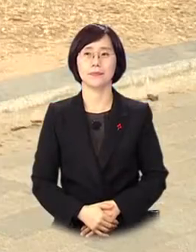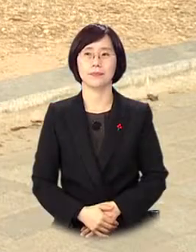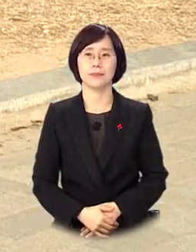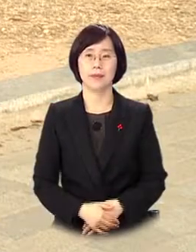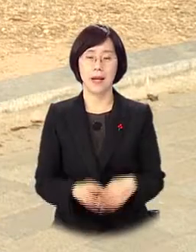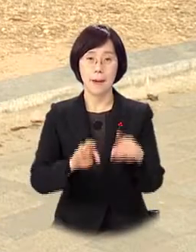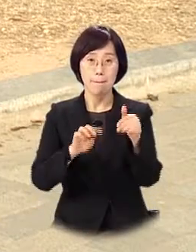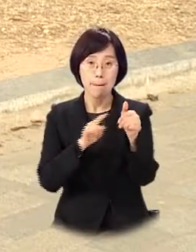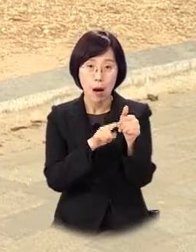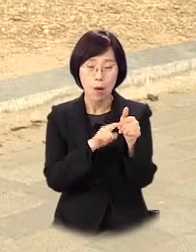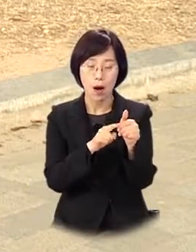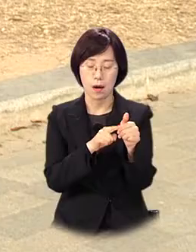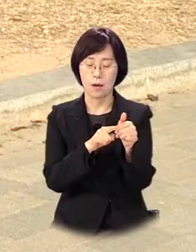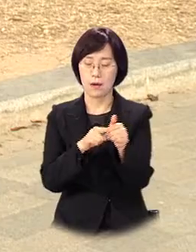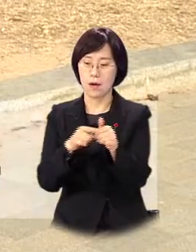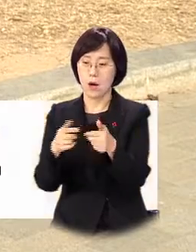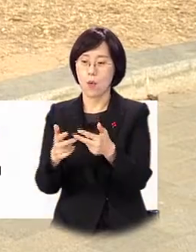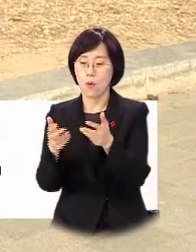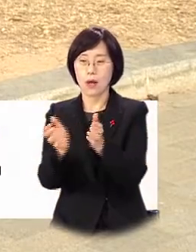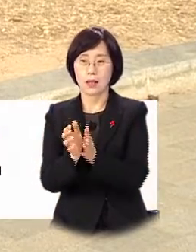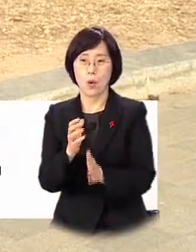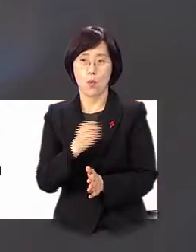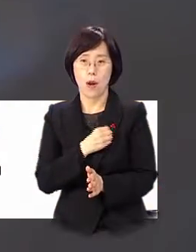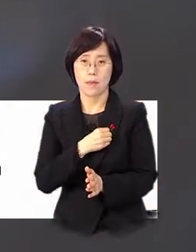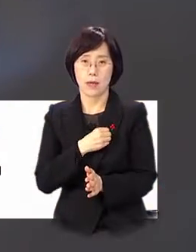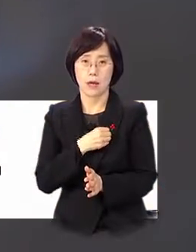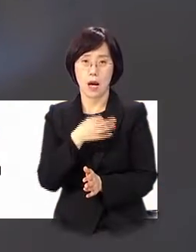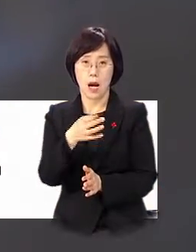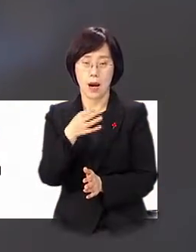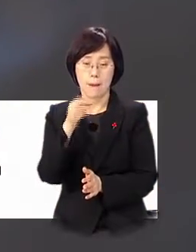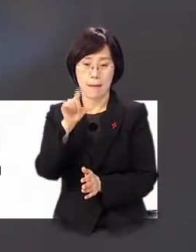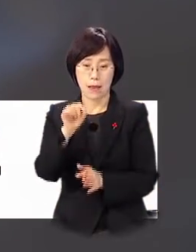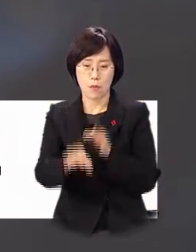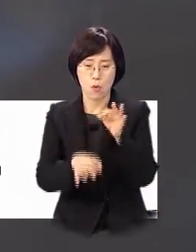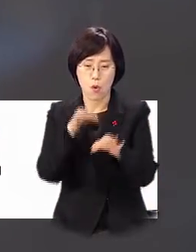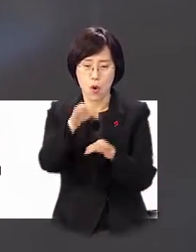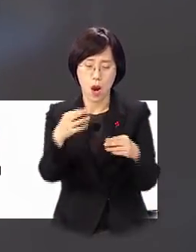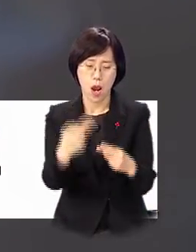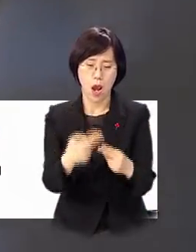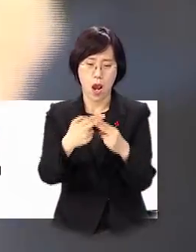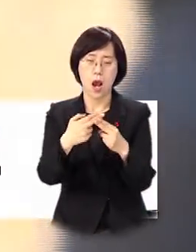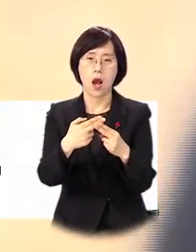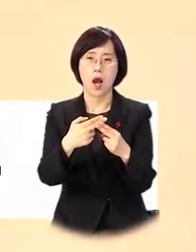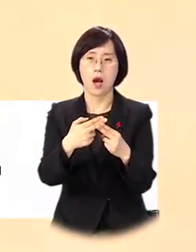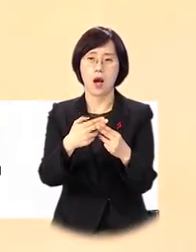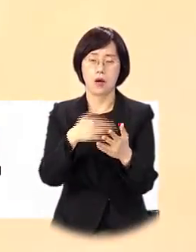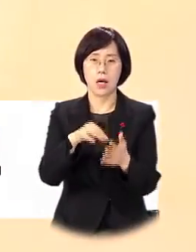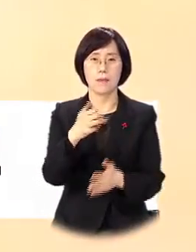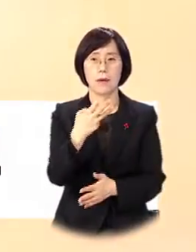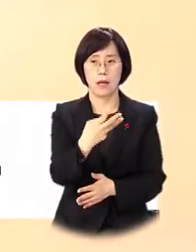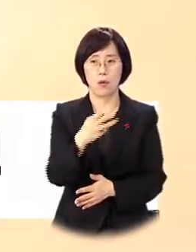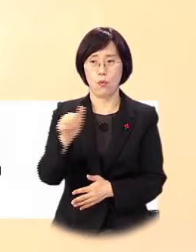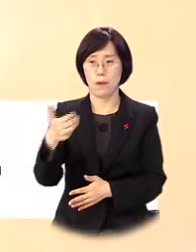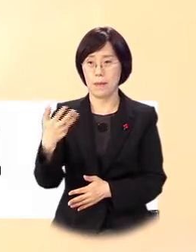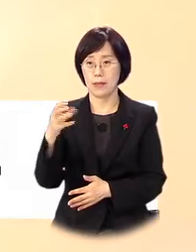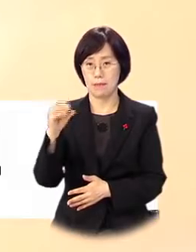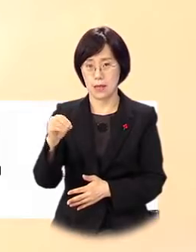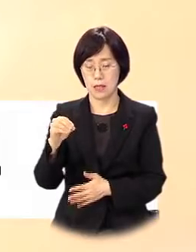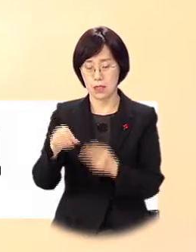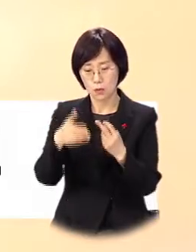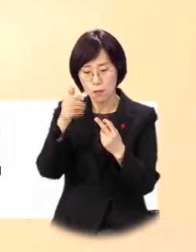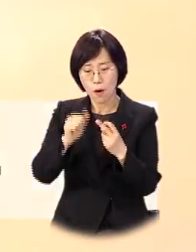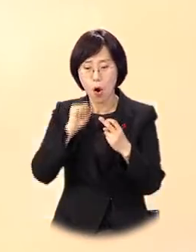마 씨와 봉사단 회원들은 한 달 회비 중 만 원씩을 모아 모두 13차례 580여만 원을